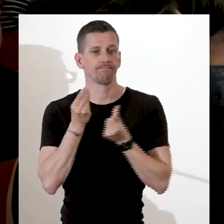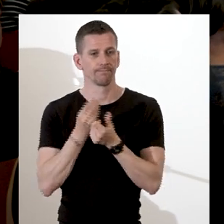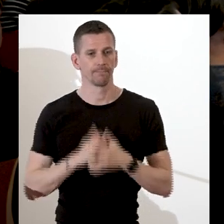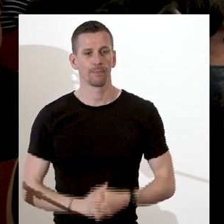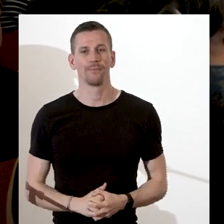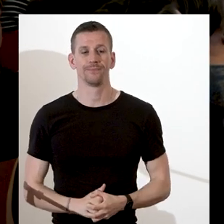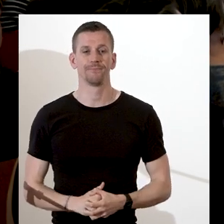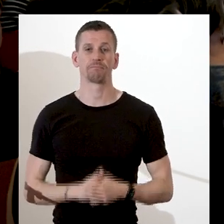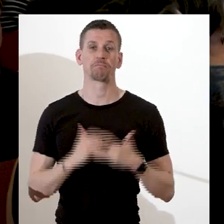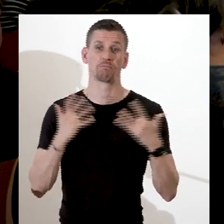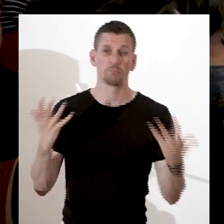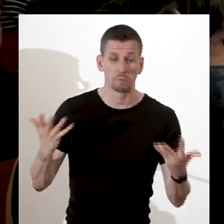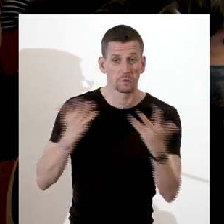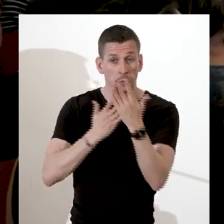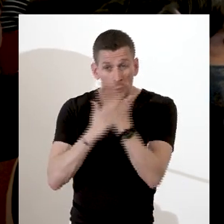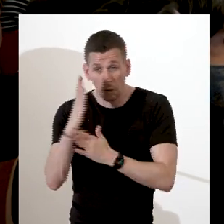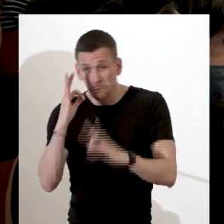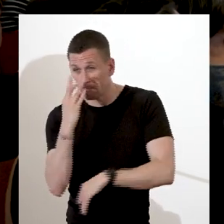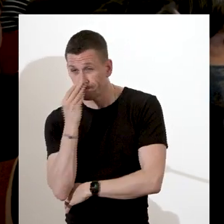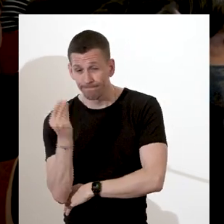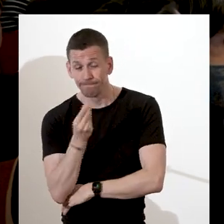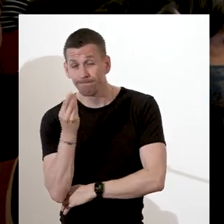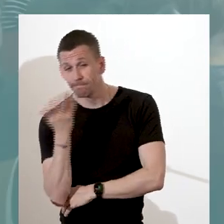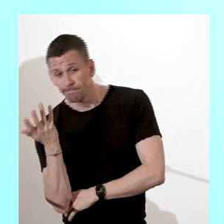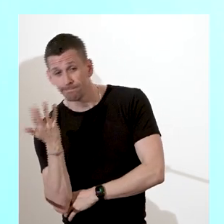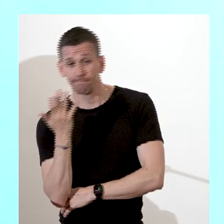rendant complexe la mise en lumière de leurs intentions.